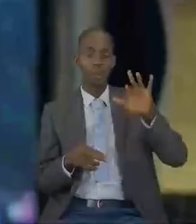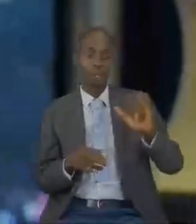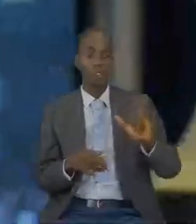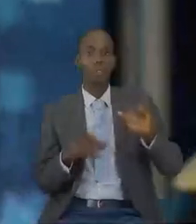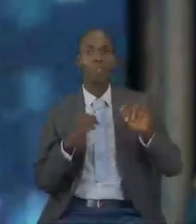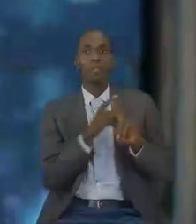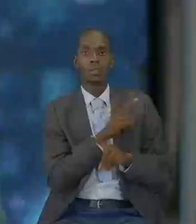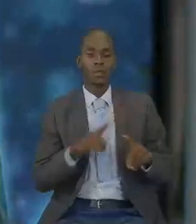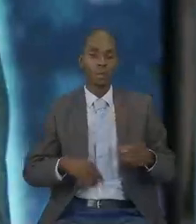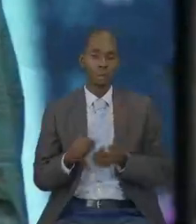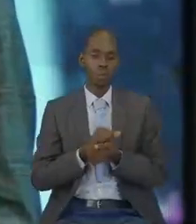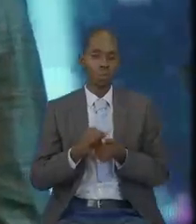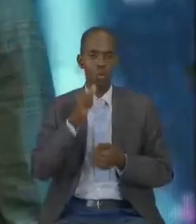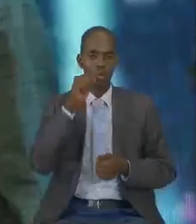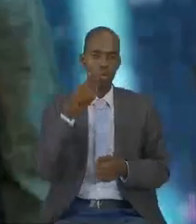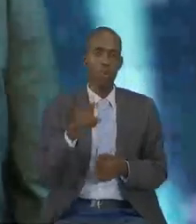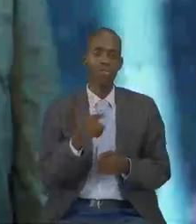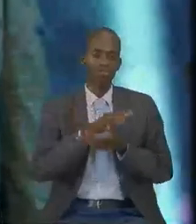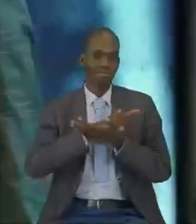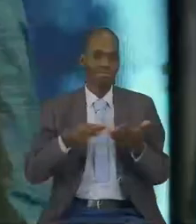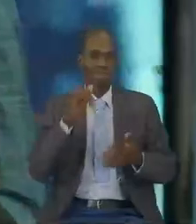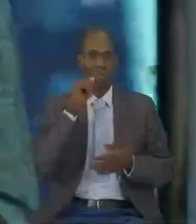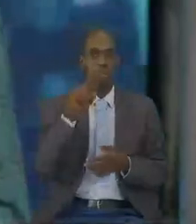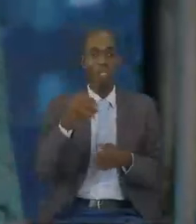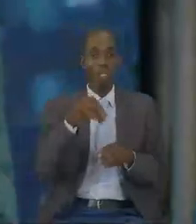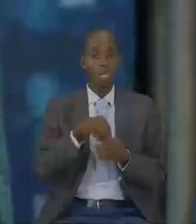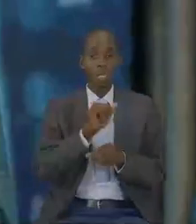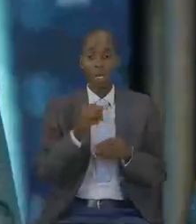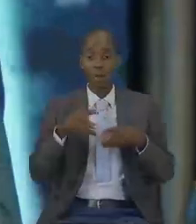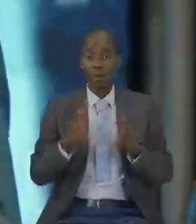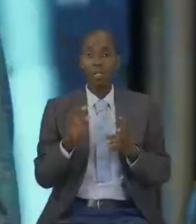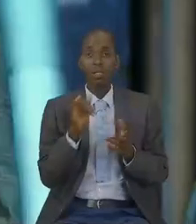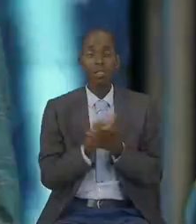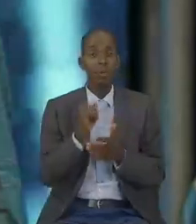merci, le Seigneur l'a lavé, l'a purifié.